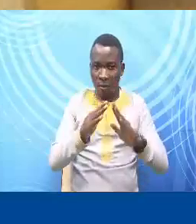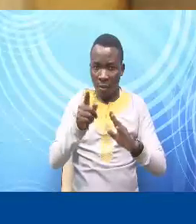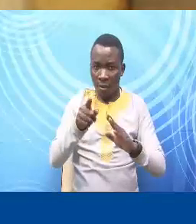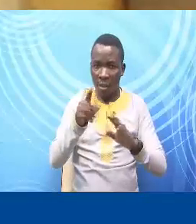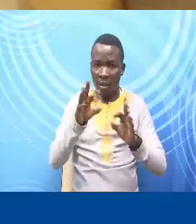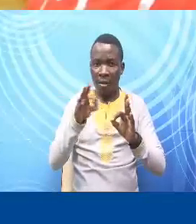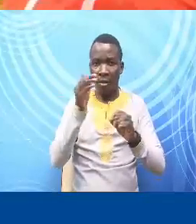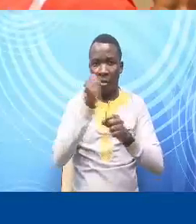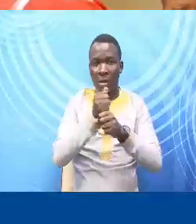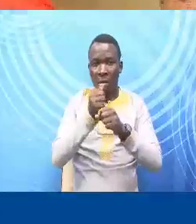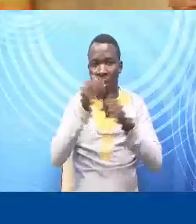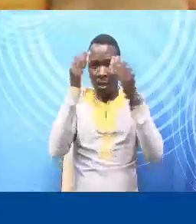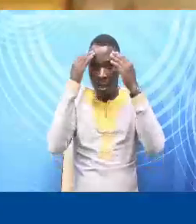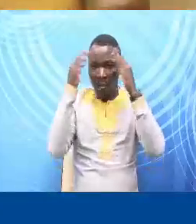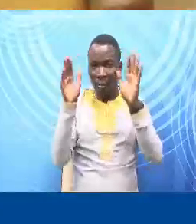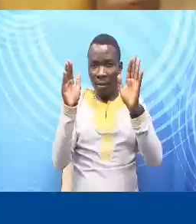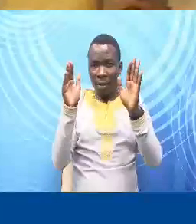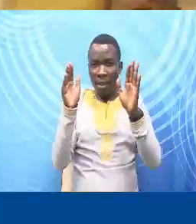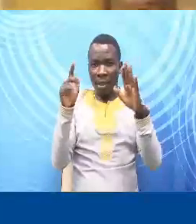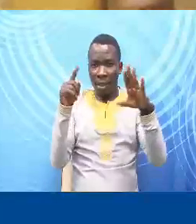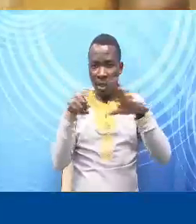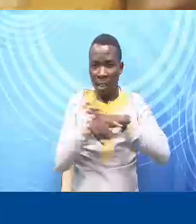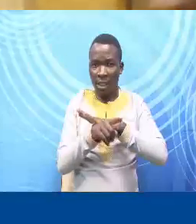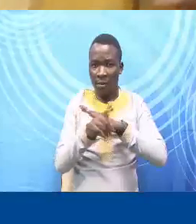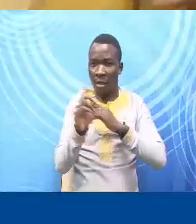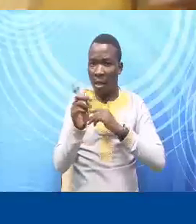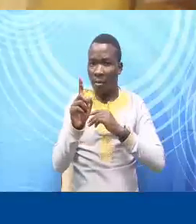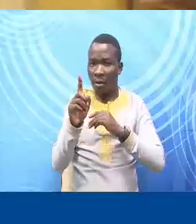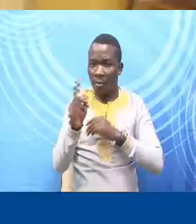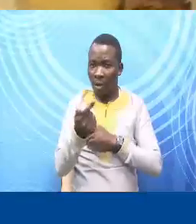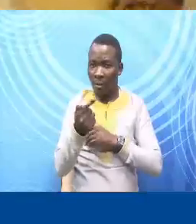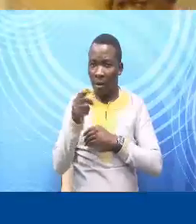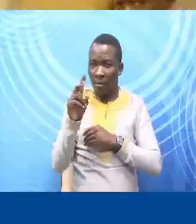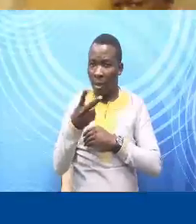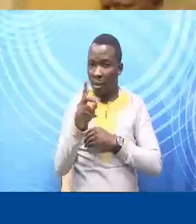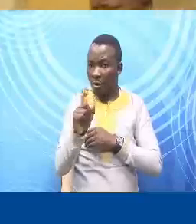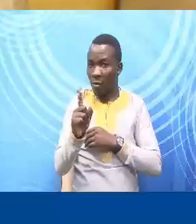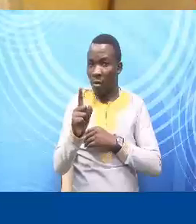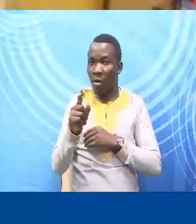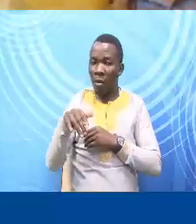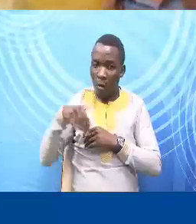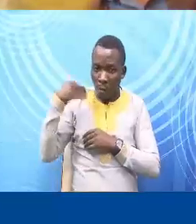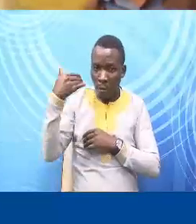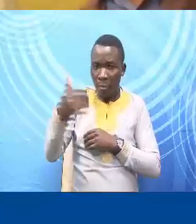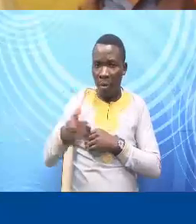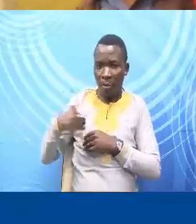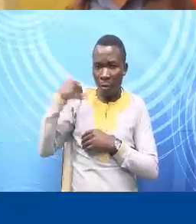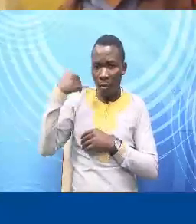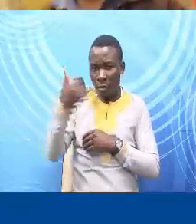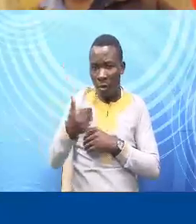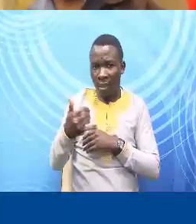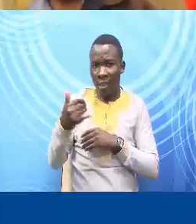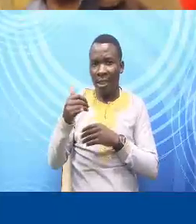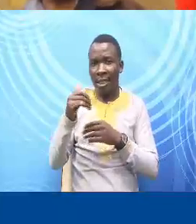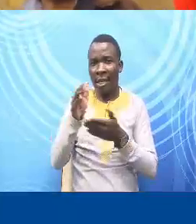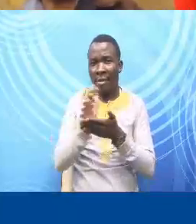bakoze natubizi. We yinjiyemo si n'ubwa mbere si n'ubwa kabiri, ahoragamo birirwaga muri abari